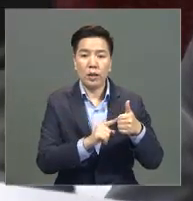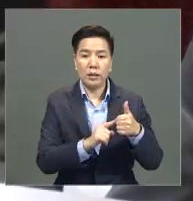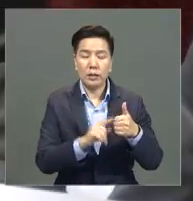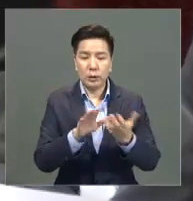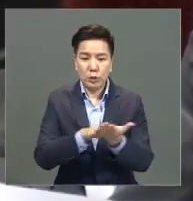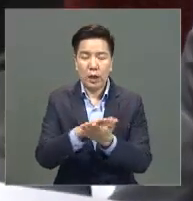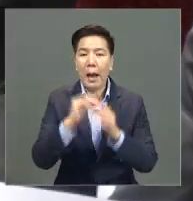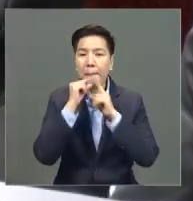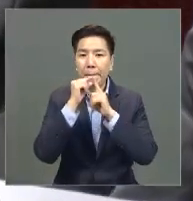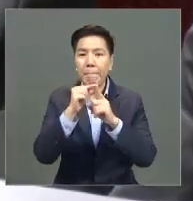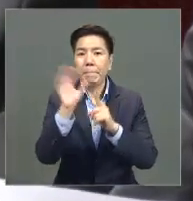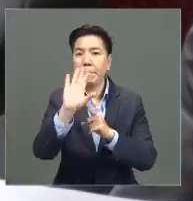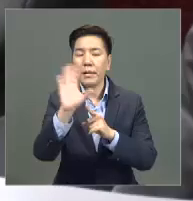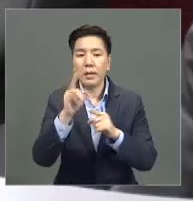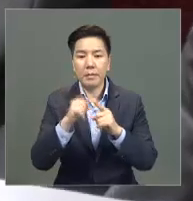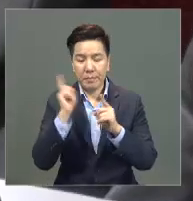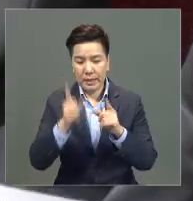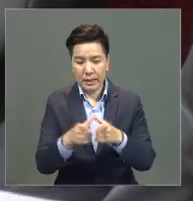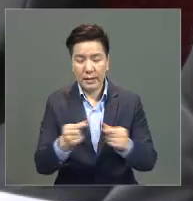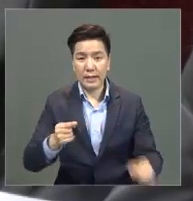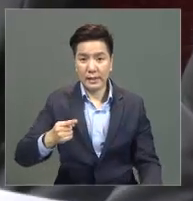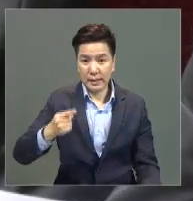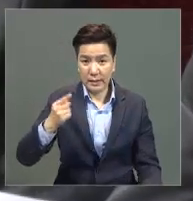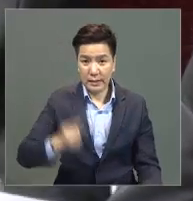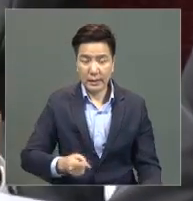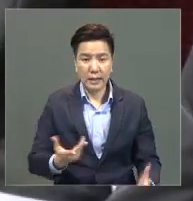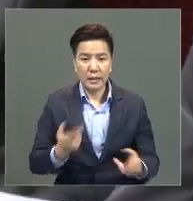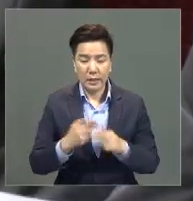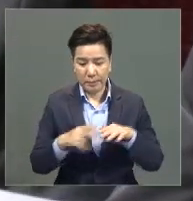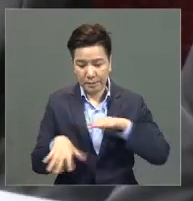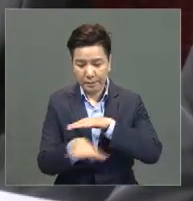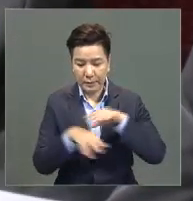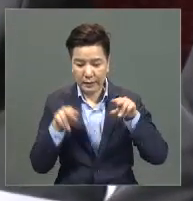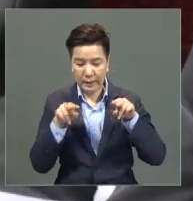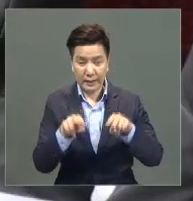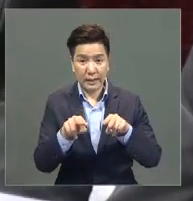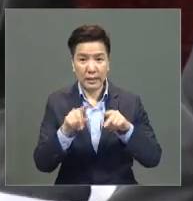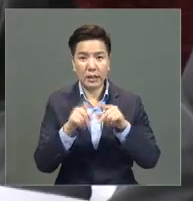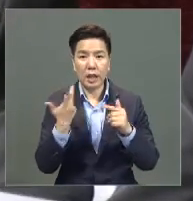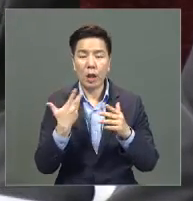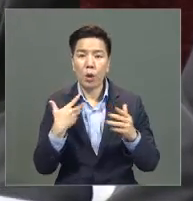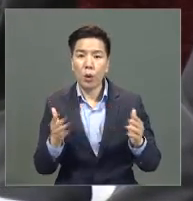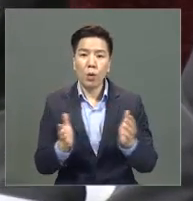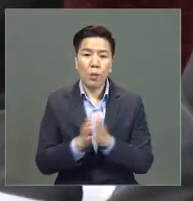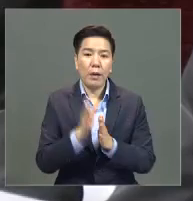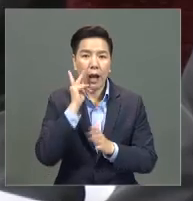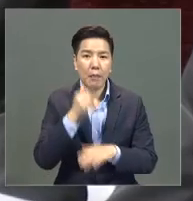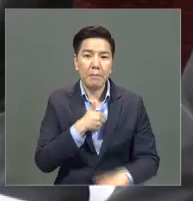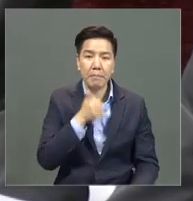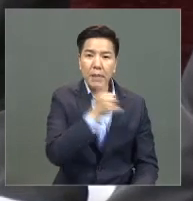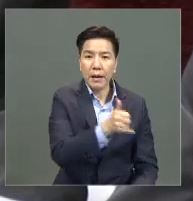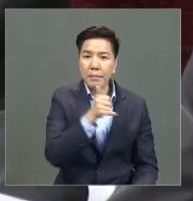ธานโทษครับไม่ใช่คำให้การไปการให้ข้อเท็จจริงของพยานปากหนึ่งนะครับในการไปร่วมรายการสื่อมวลชนหลายราย